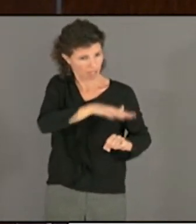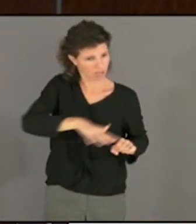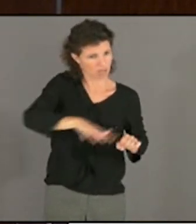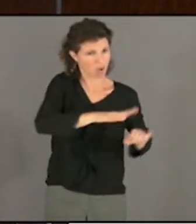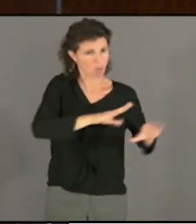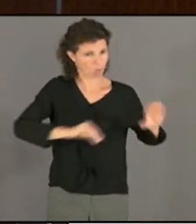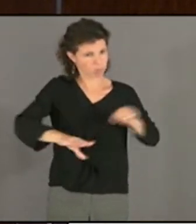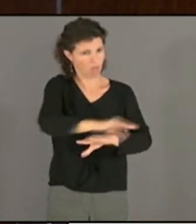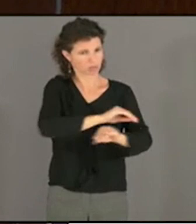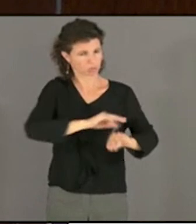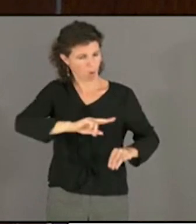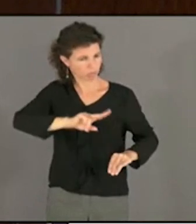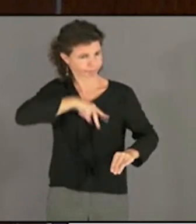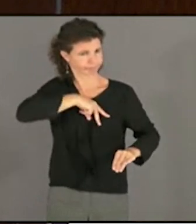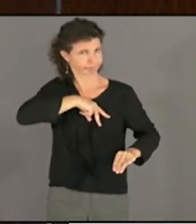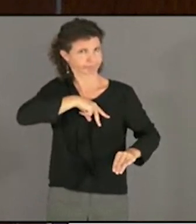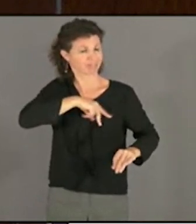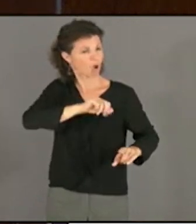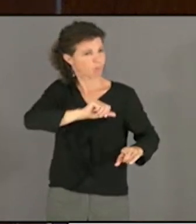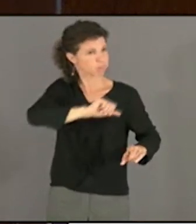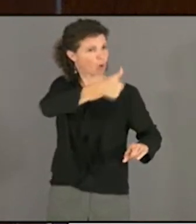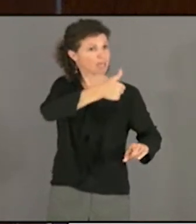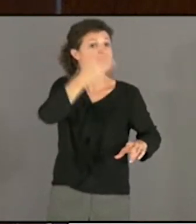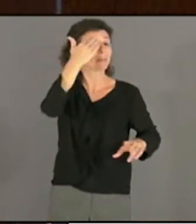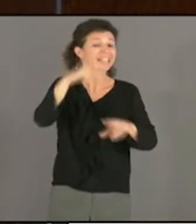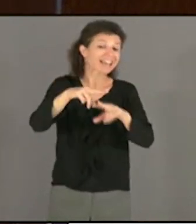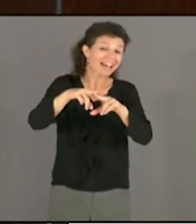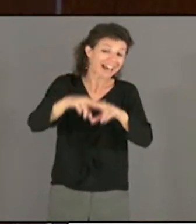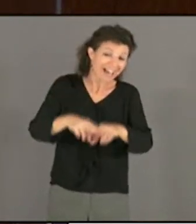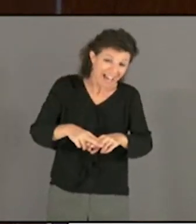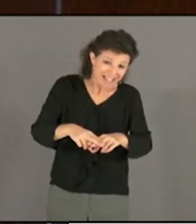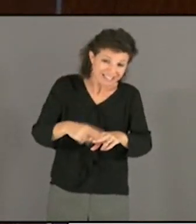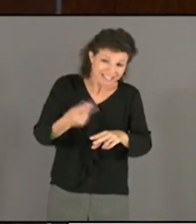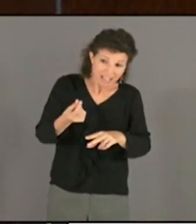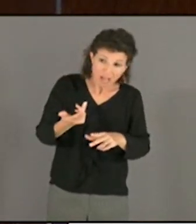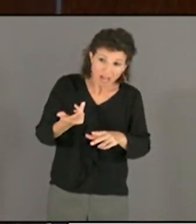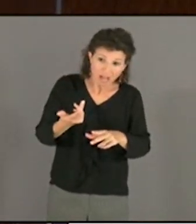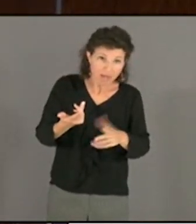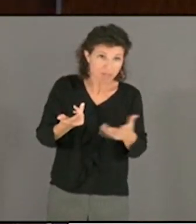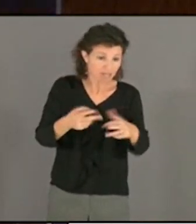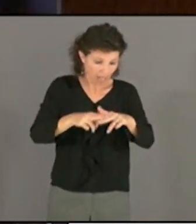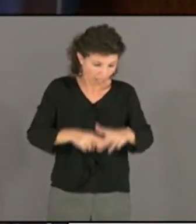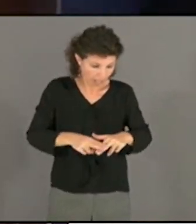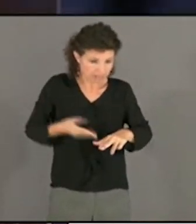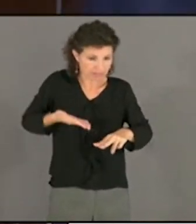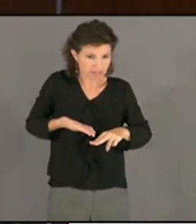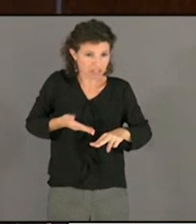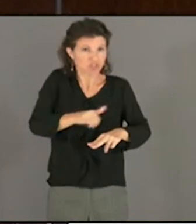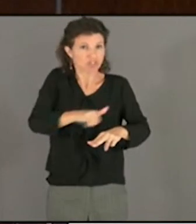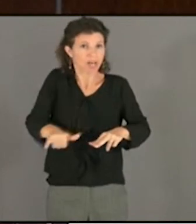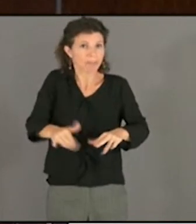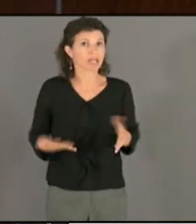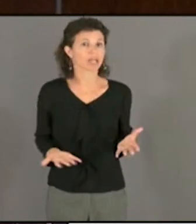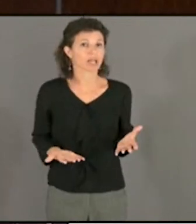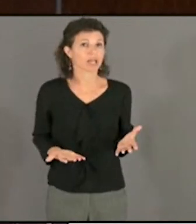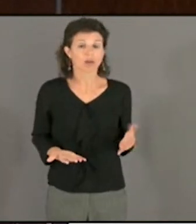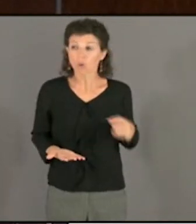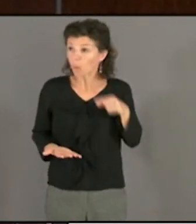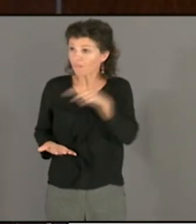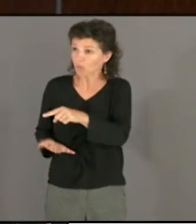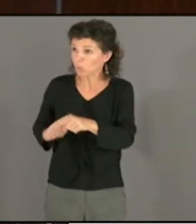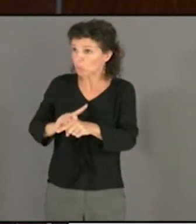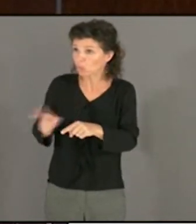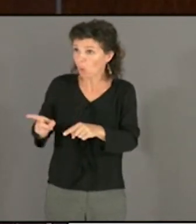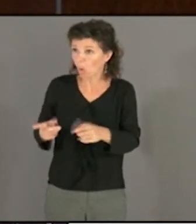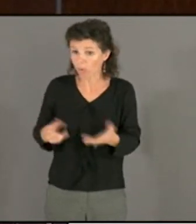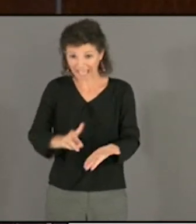Bon, d'abord, puis s'il en reste, et comme il n'en reste jamais, la réalité, c'est celle-là. Vous l'assumez.